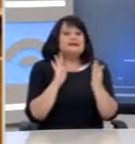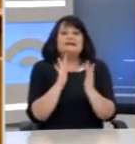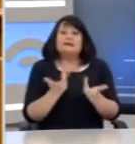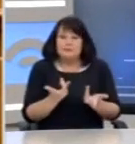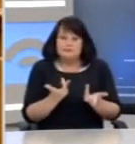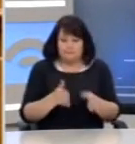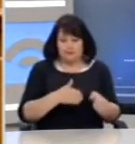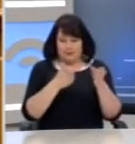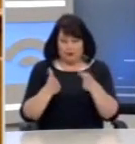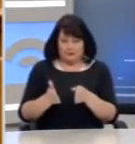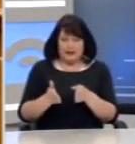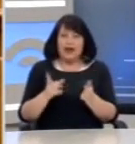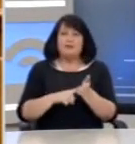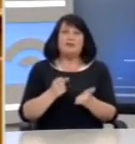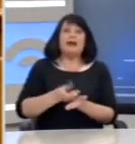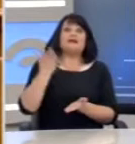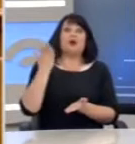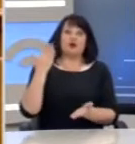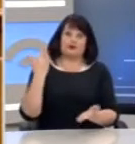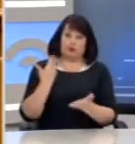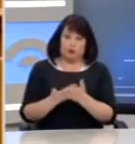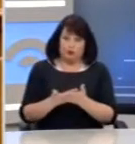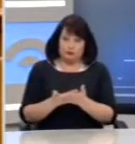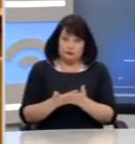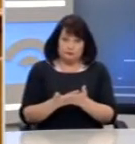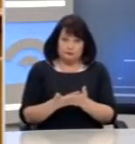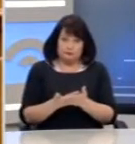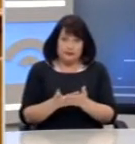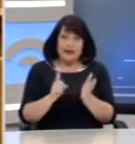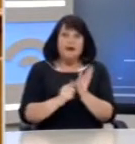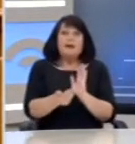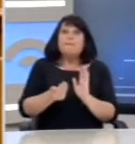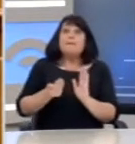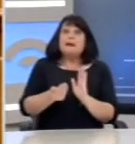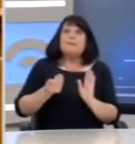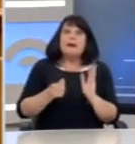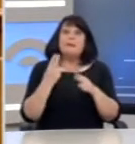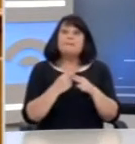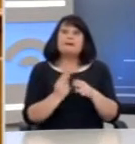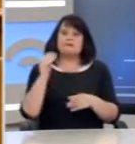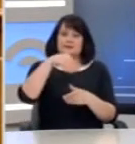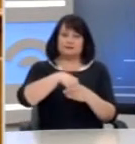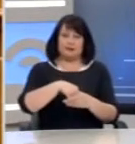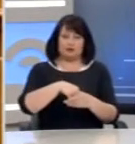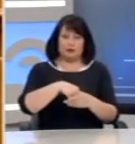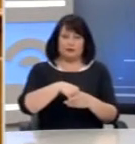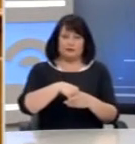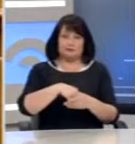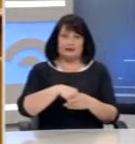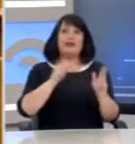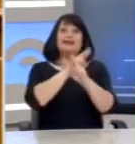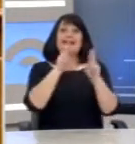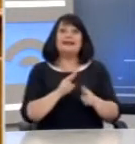τη μία πλευρά, η ολοκλήρωση της αξιολόγησης προϋπέθεται την επίσημη συμμετοχή του